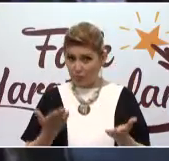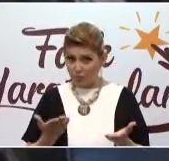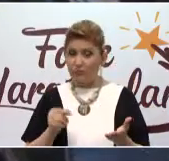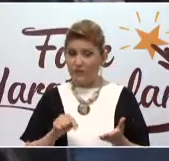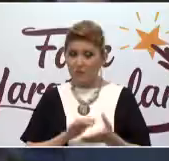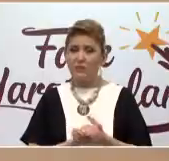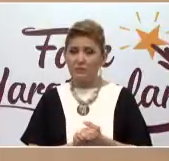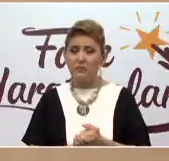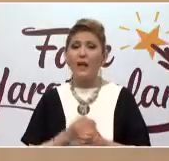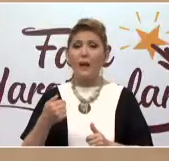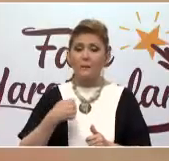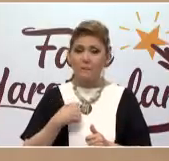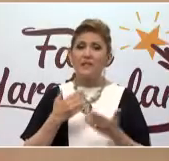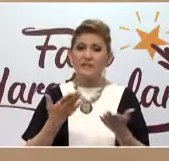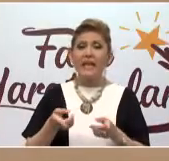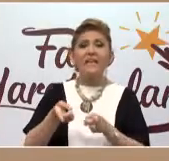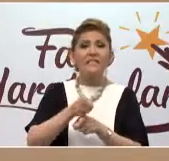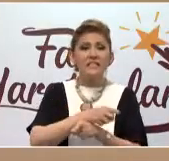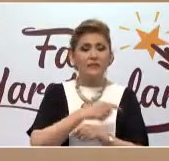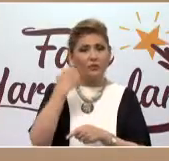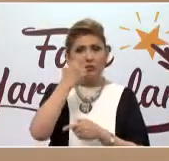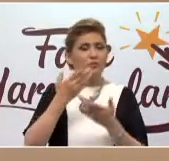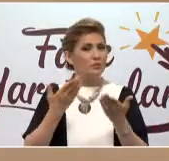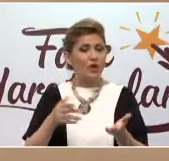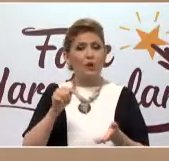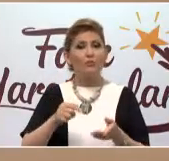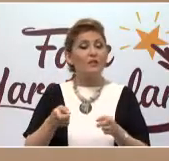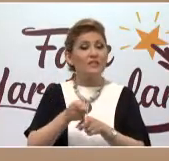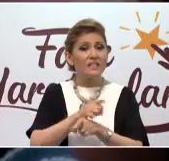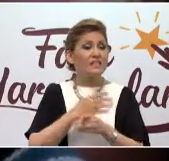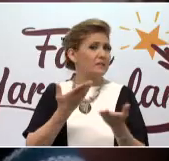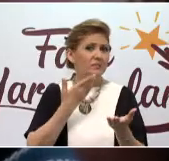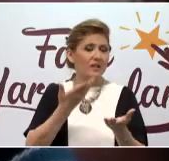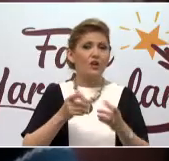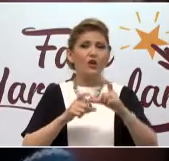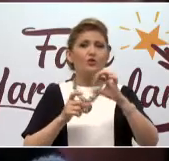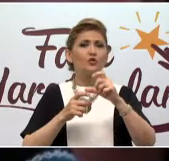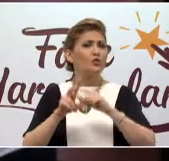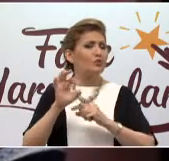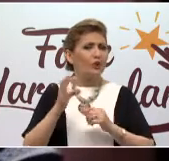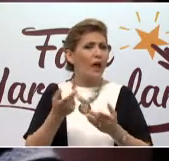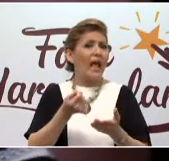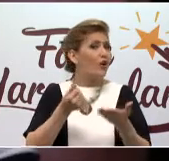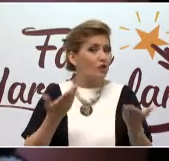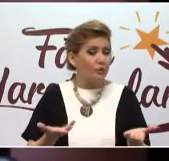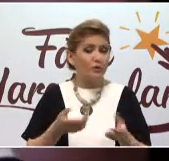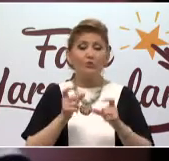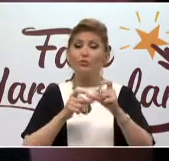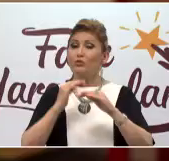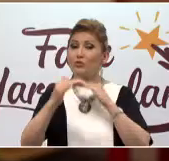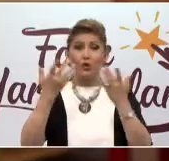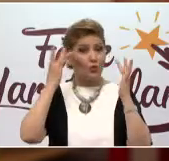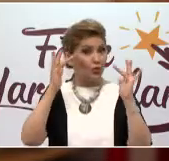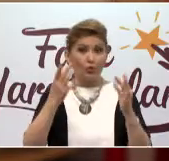kapsamda biz özellikle çeşitli nedenlerden dolayı, yani bu çeşitli nedenler dediğimiz sosyoekonomik olabilir, sosyokültürel olabilir, işte